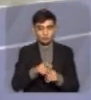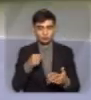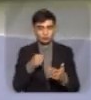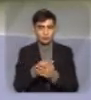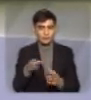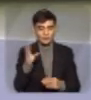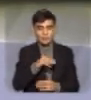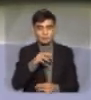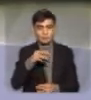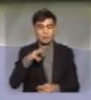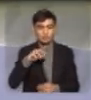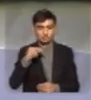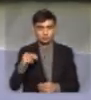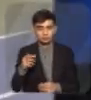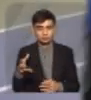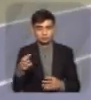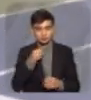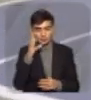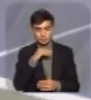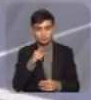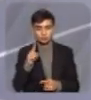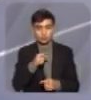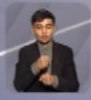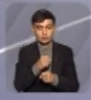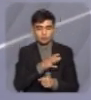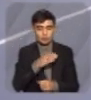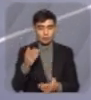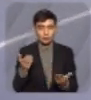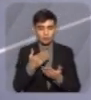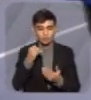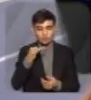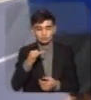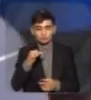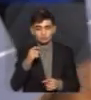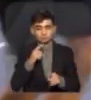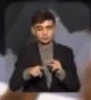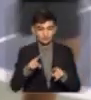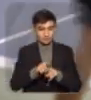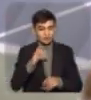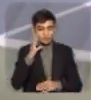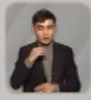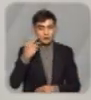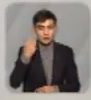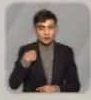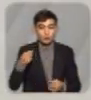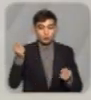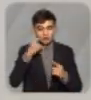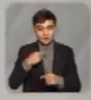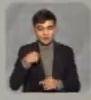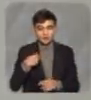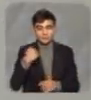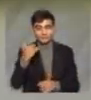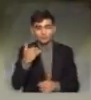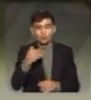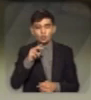мяча. Кажется, то, что он это делает, очень легко и непринужденно. Когда я узнал, то, что именно я буду